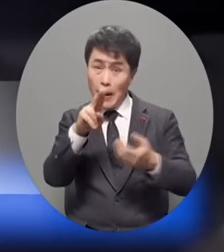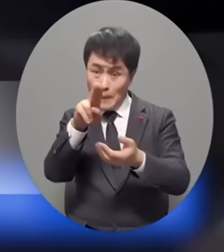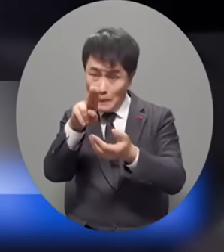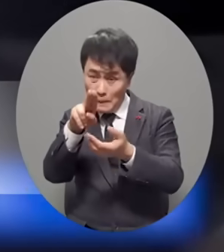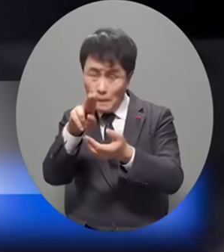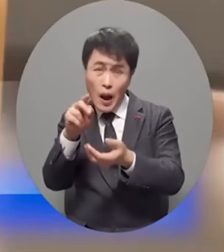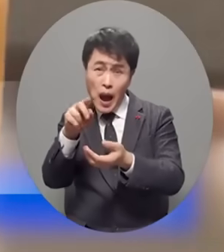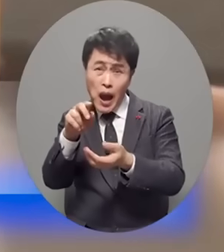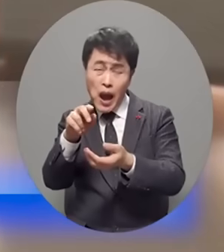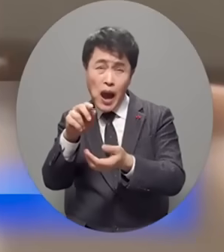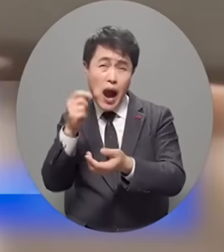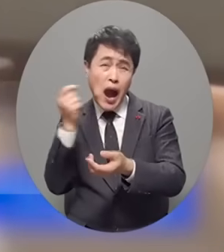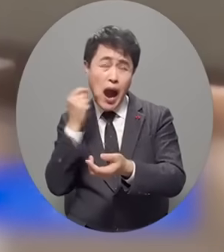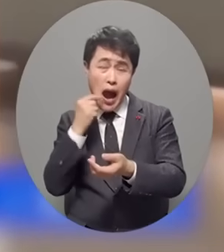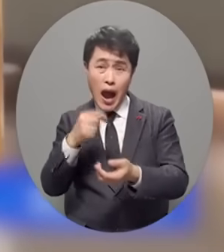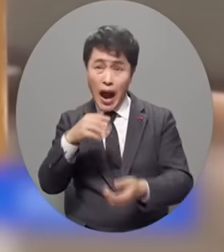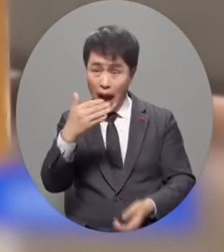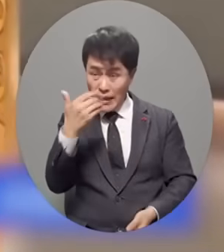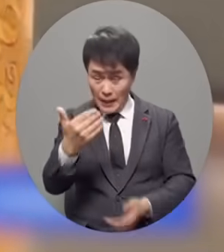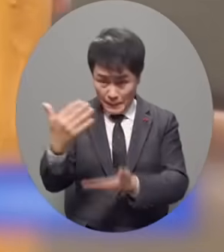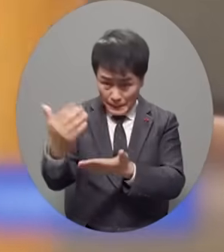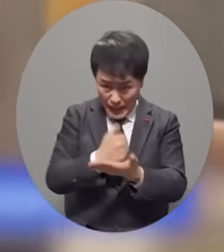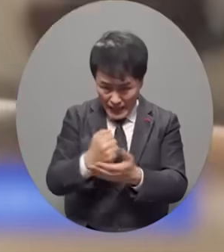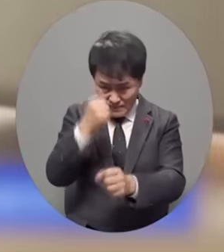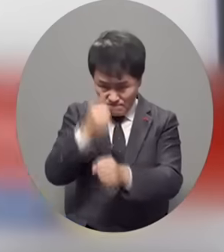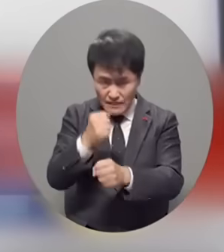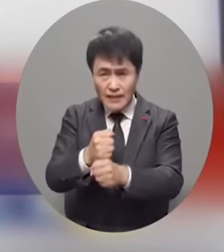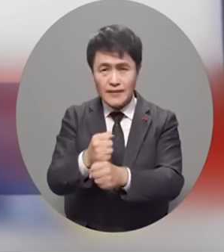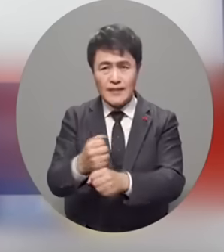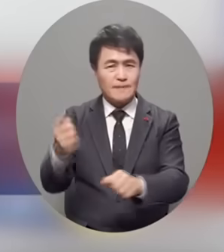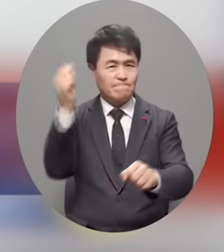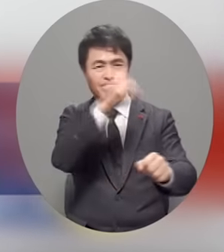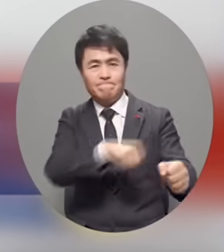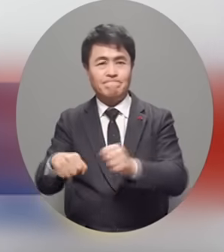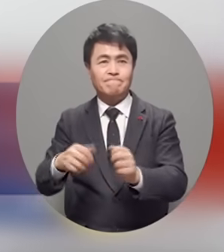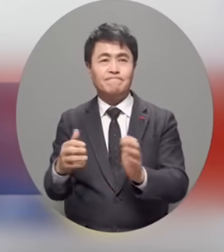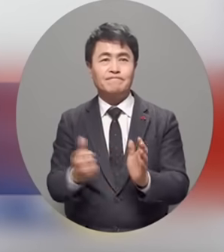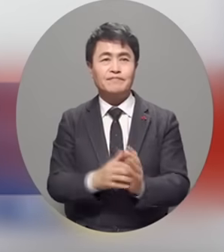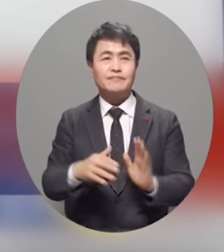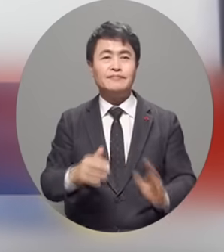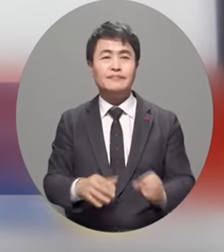압수하고 제조업자 2명을 체포했습니다.